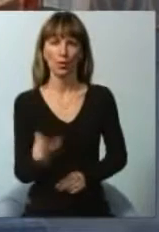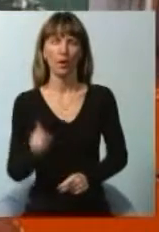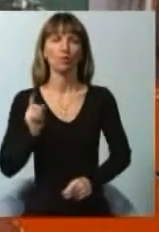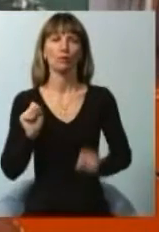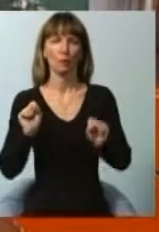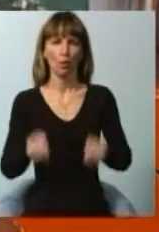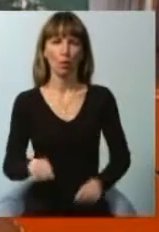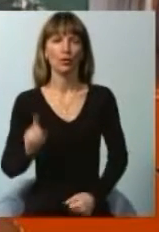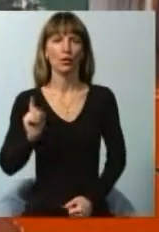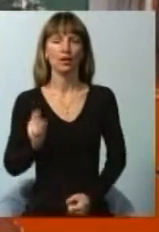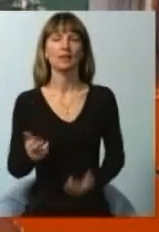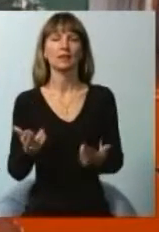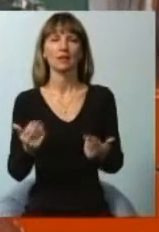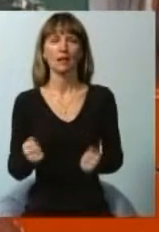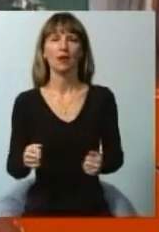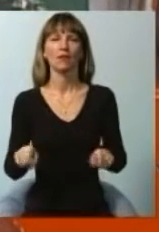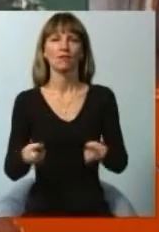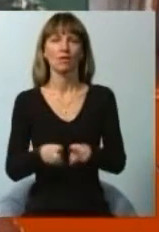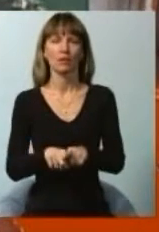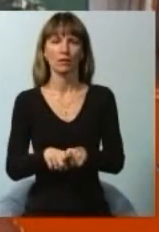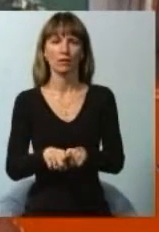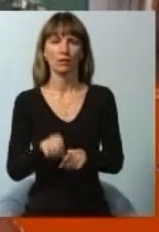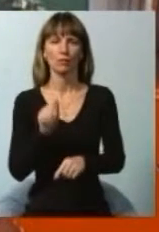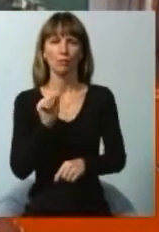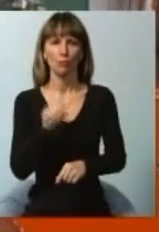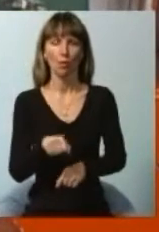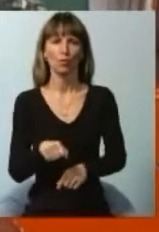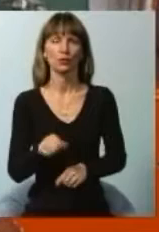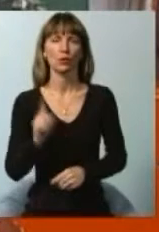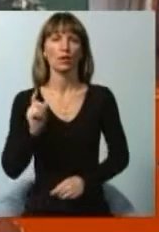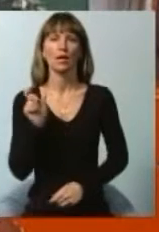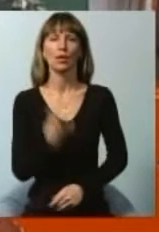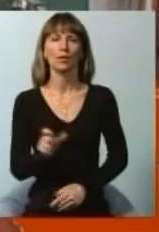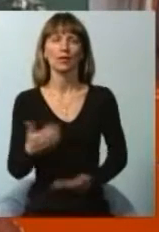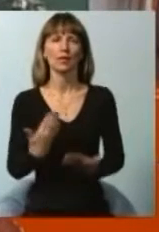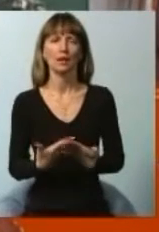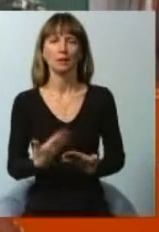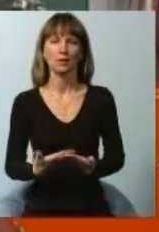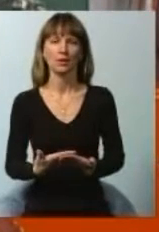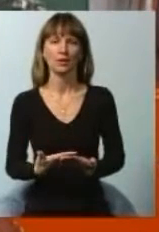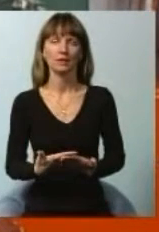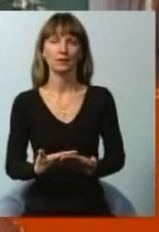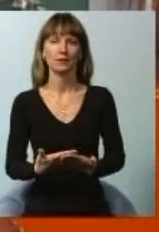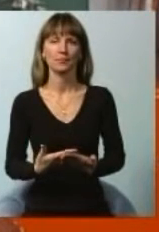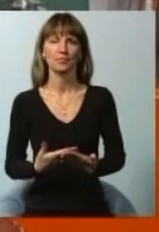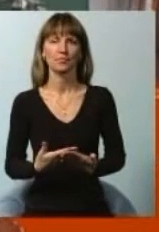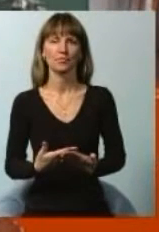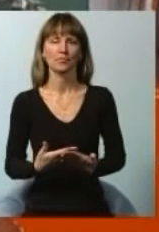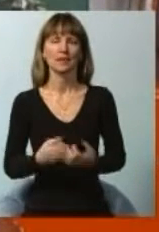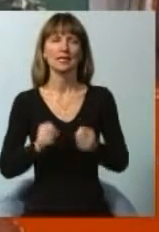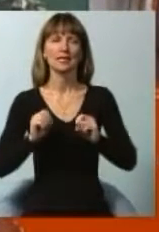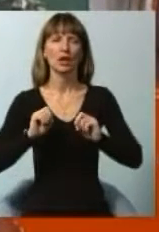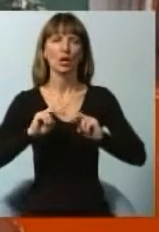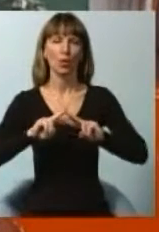охороняти? Так, вони можуть охороняти людей, наприклад, зірок